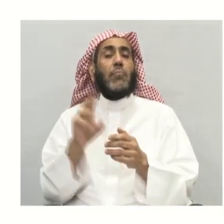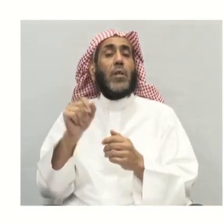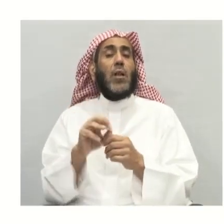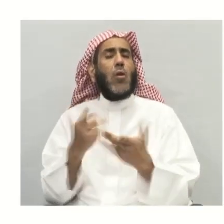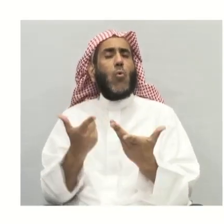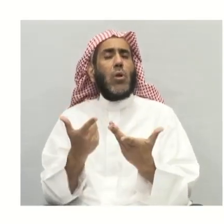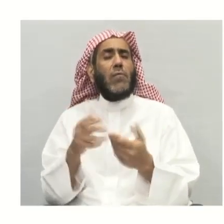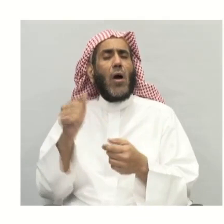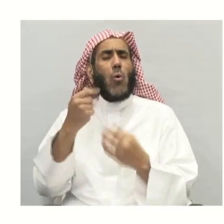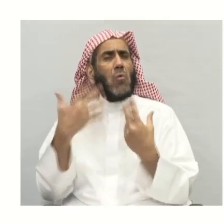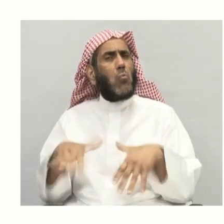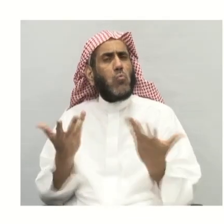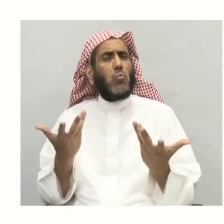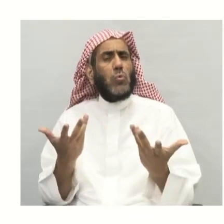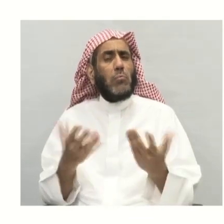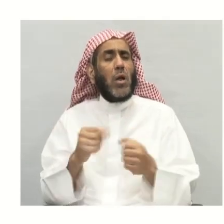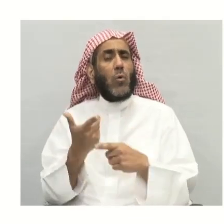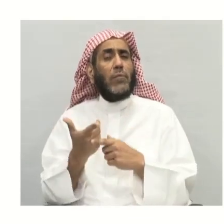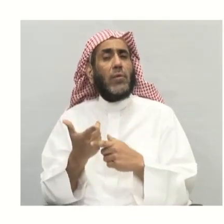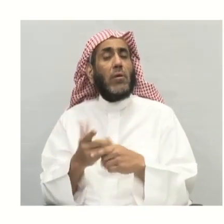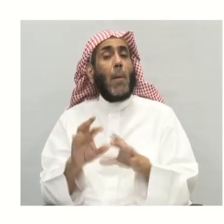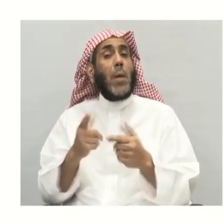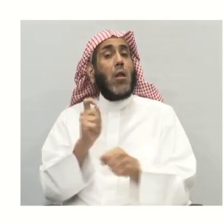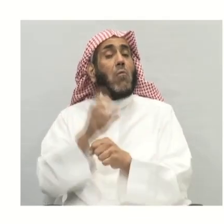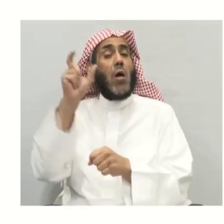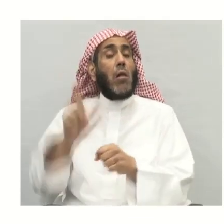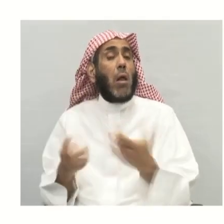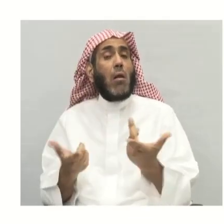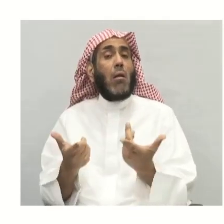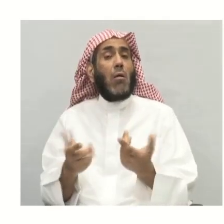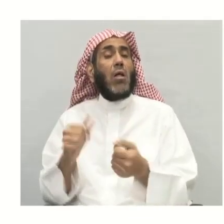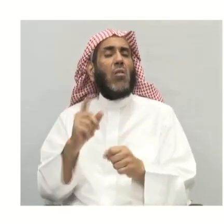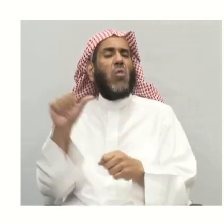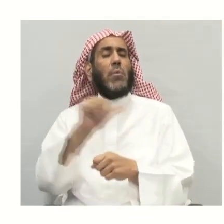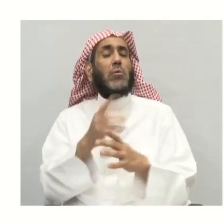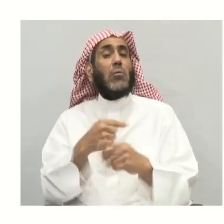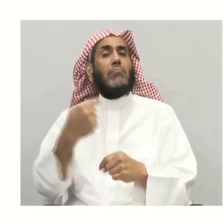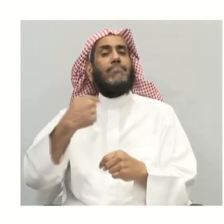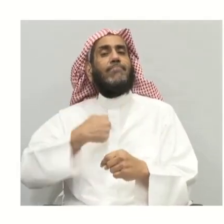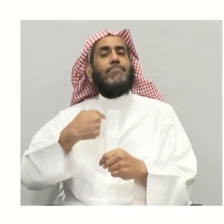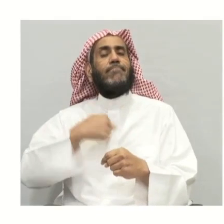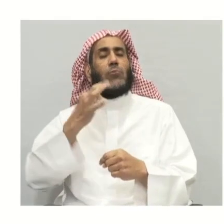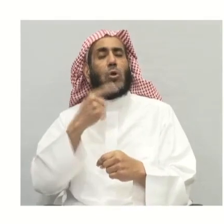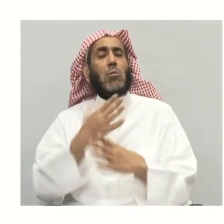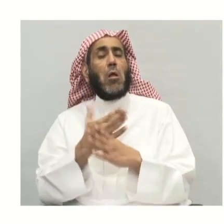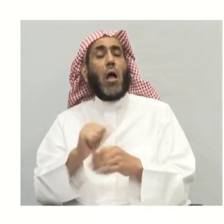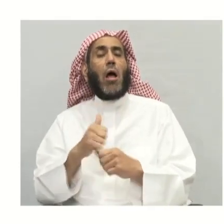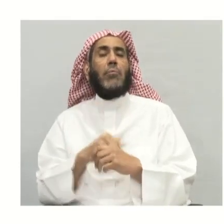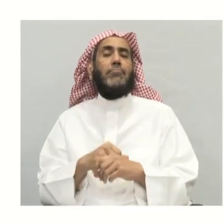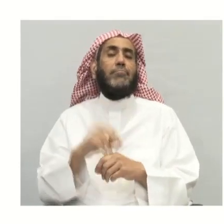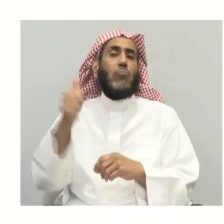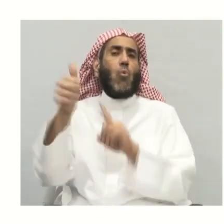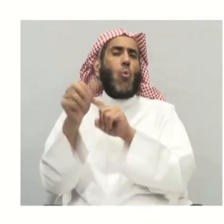اخلف من اللي يخلف من الذي يخلف والفاعل ضمير مستتر تقديره انا المتكلم اي انا